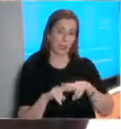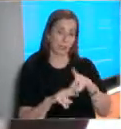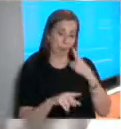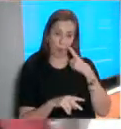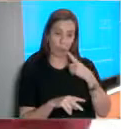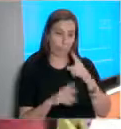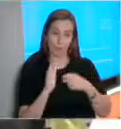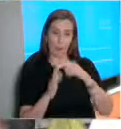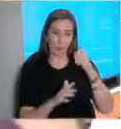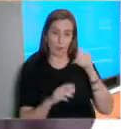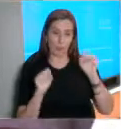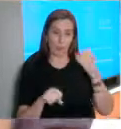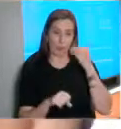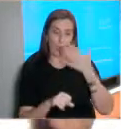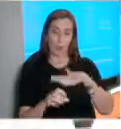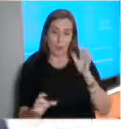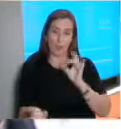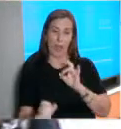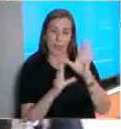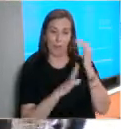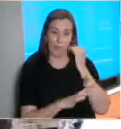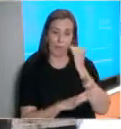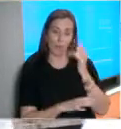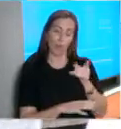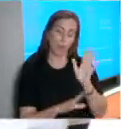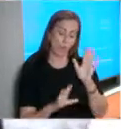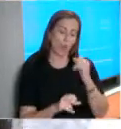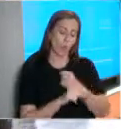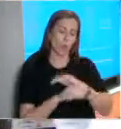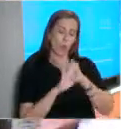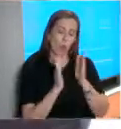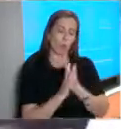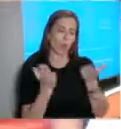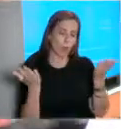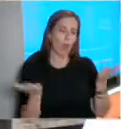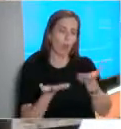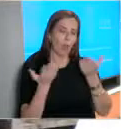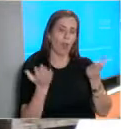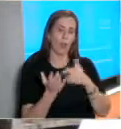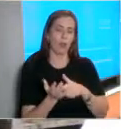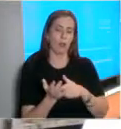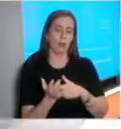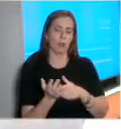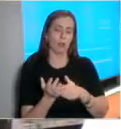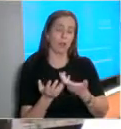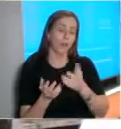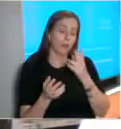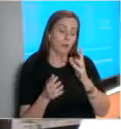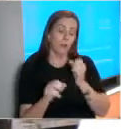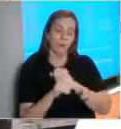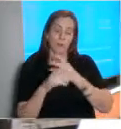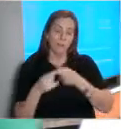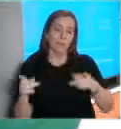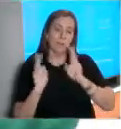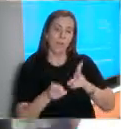רואים שזה פעם ראשונה שנשיא רוצים להדיח. הוא עושה כל מיני דברים וכל מיני אפשרויות